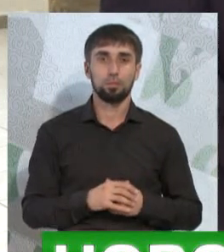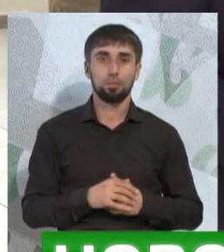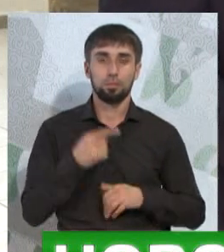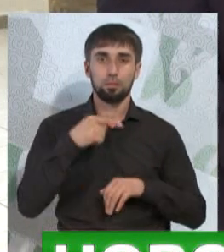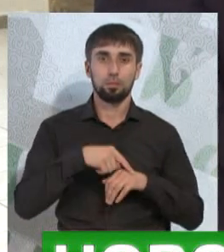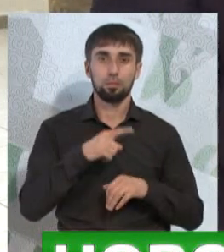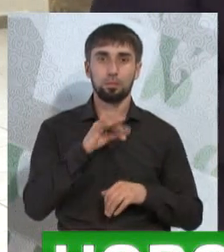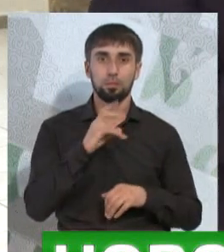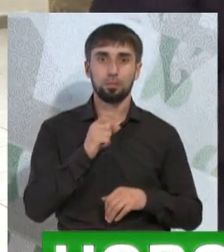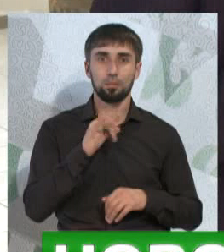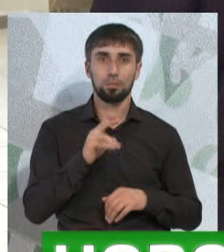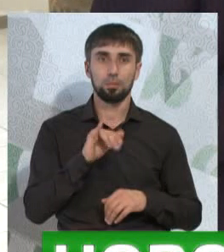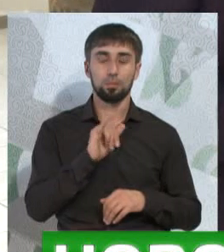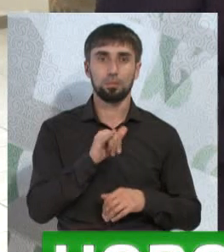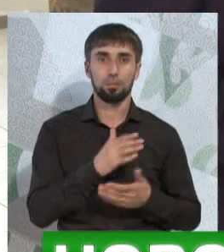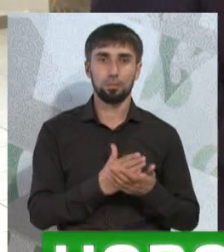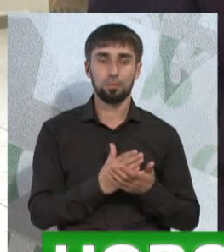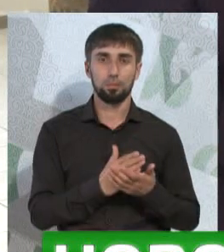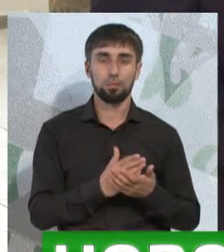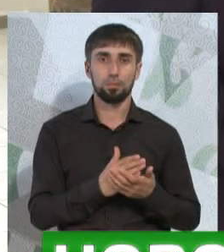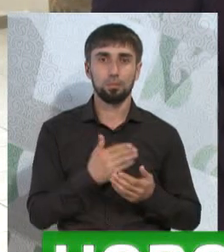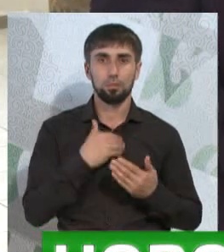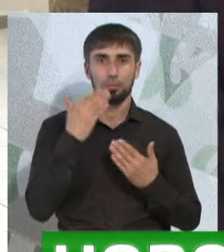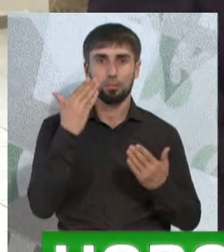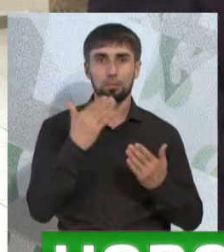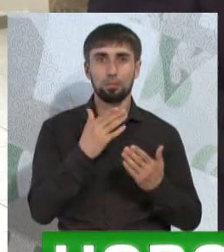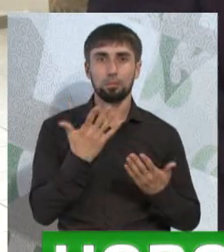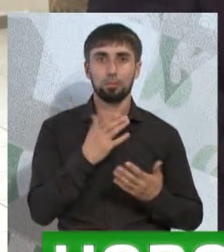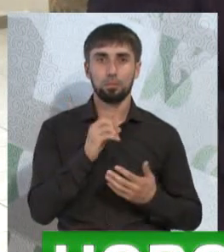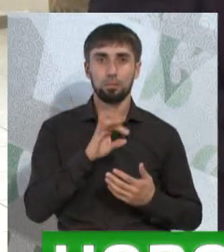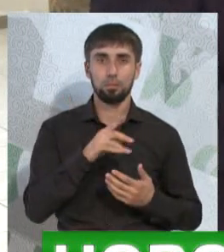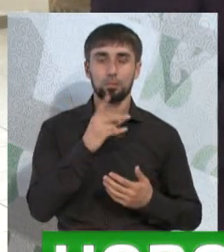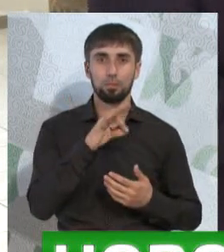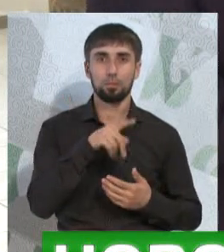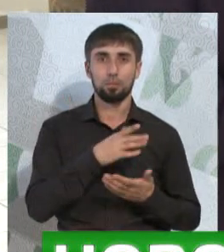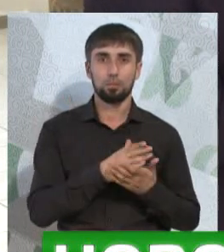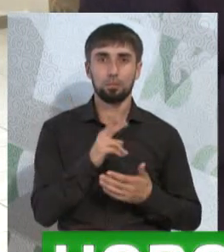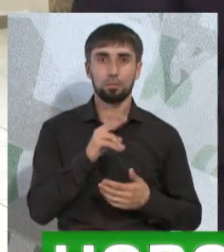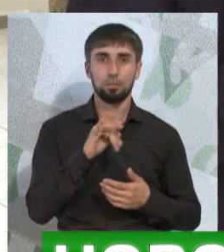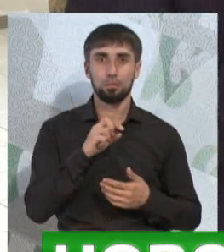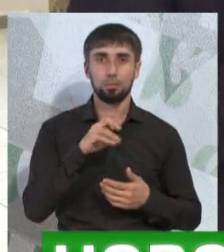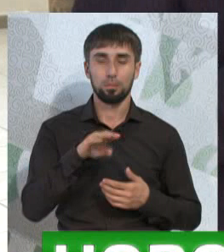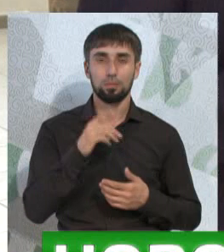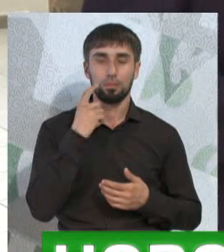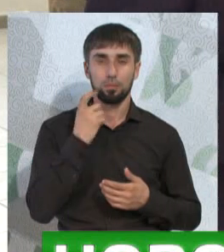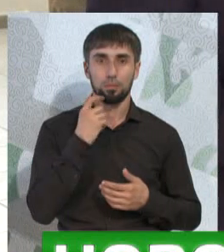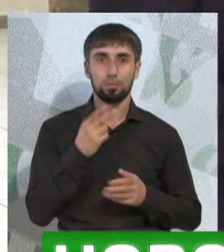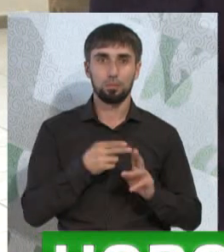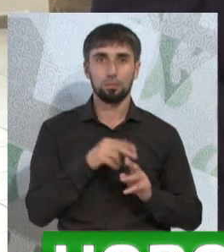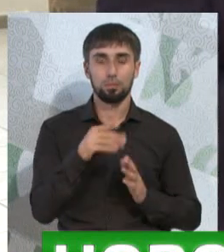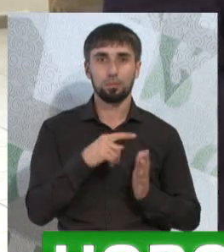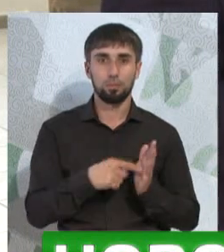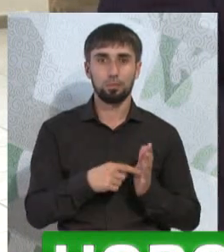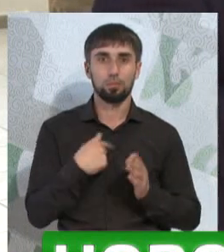попал в зону риска, то есть у него степень, я не помню точно, какая степень сахарного диабета. И этот вопрос тоже